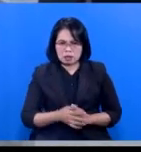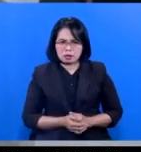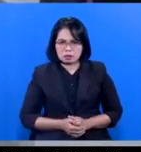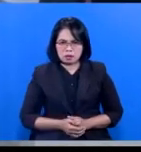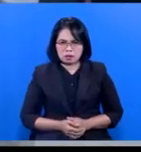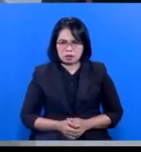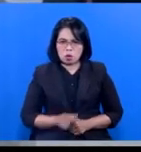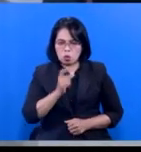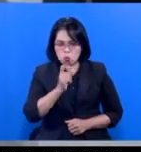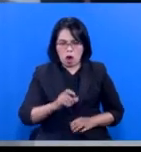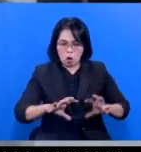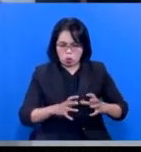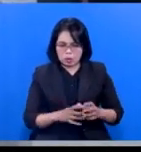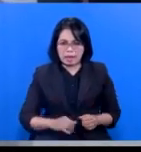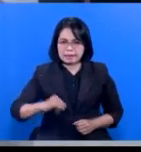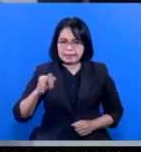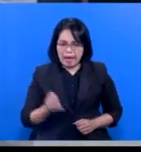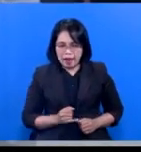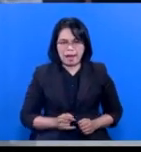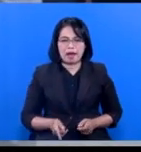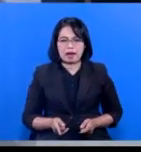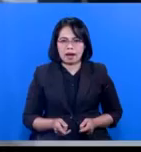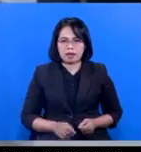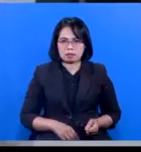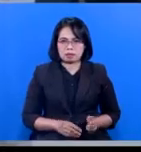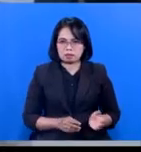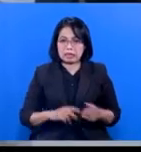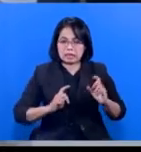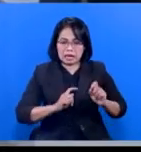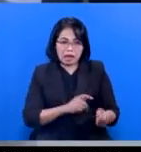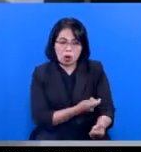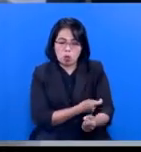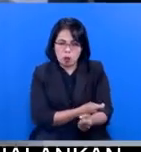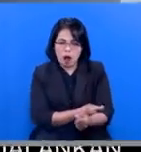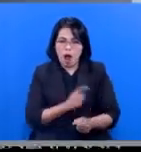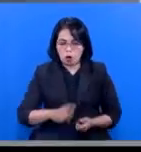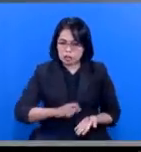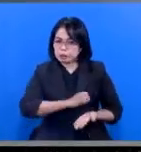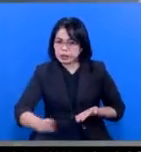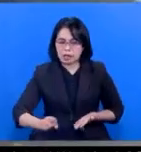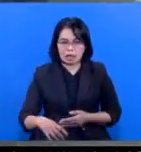bagi anggota penyalahgunaan narkoba, pilihannya hanya dua, dipecat atau dipidanakan.